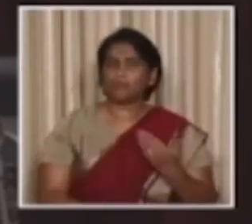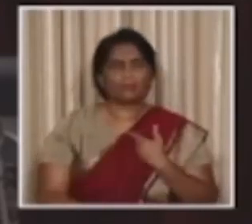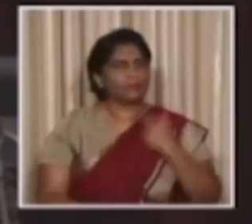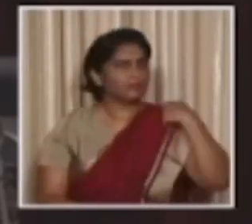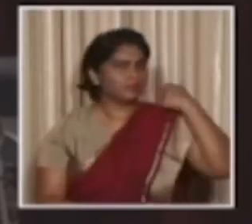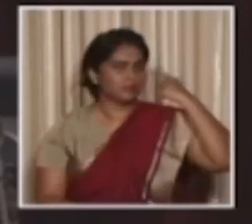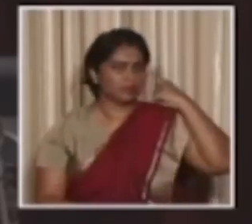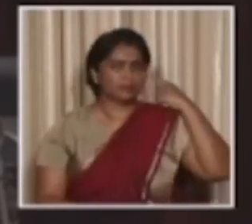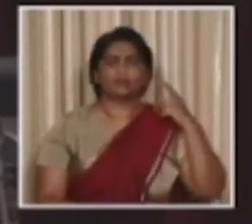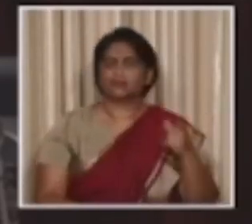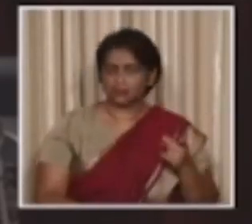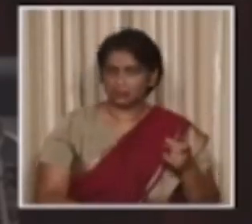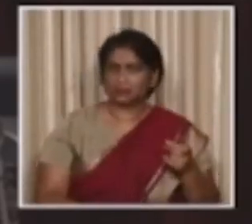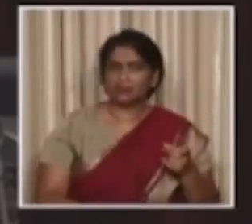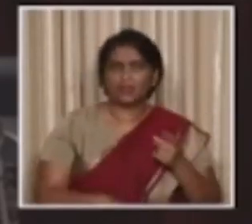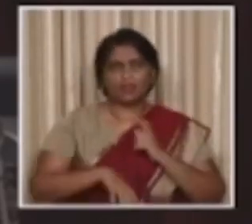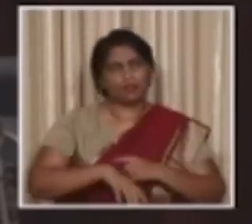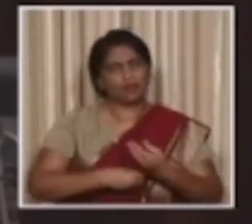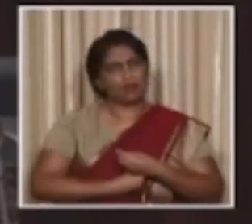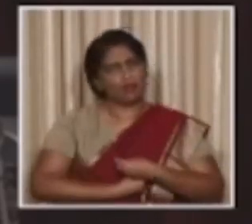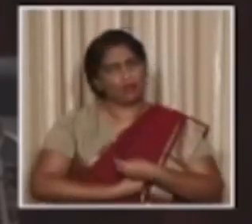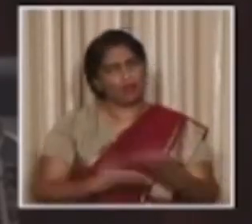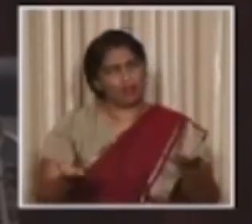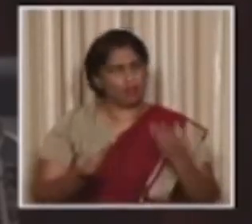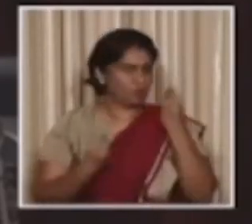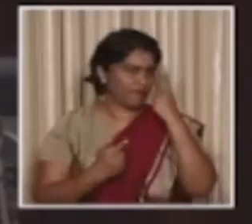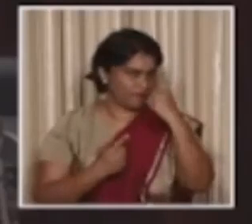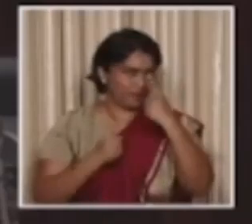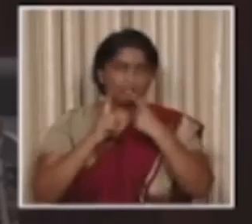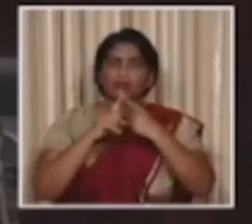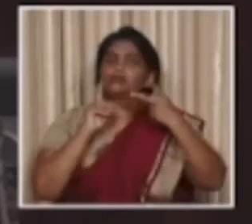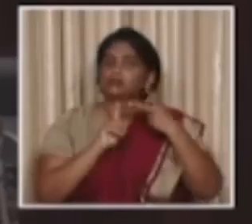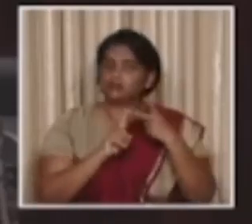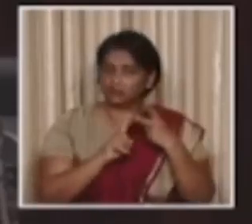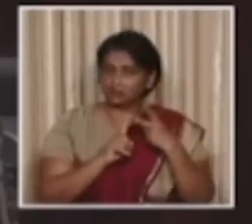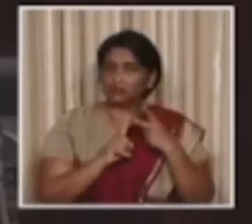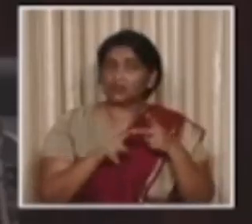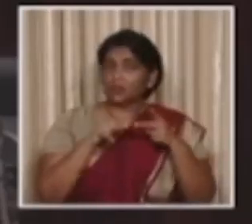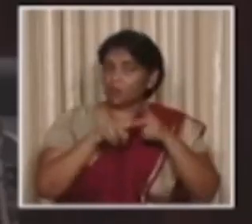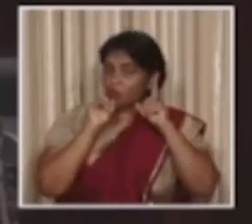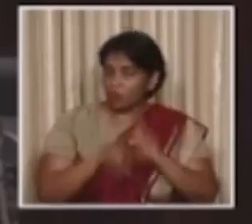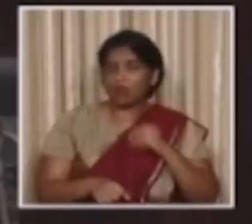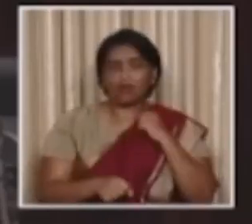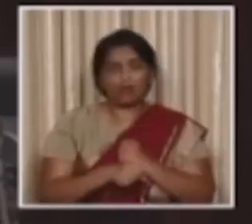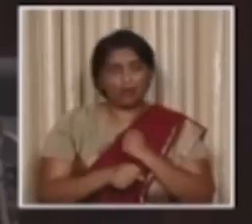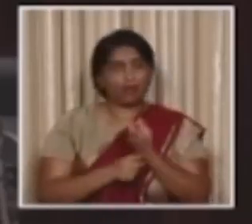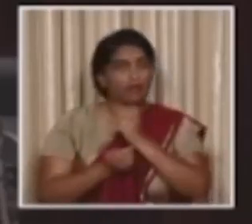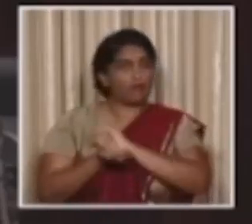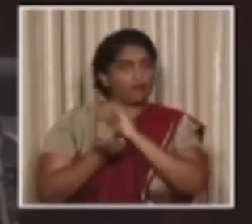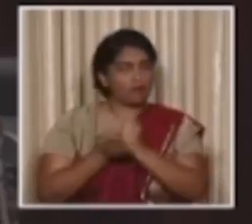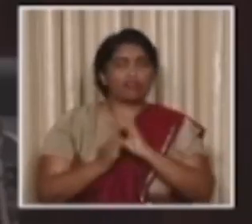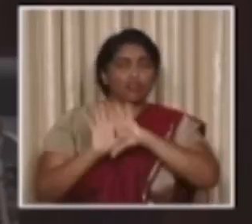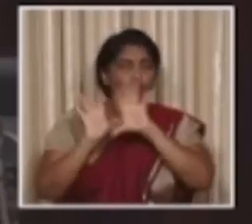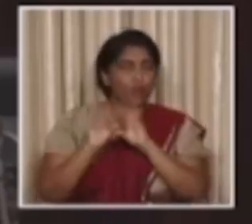හිතන්නේ ගරු අගමැතිතුමනි, මේක කාලය නාස්ති කිරීමක් පළවෙනි එකක්. අනිත් එක තමයි මේ විදිහට රාජ්‍ය අරමුදල් පොදු